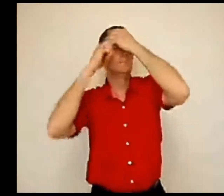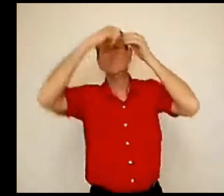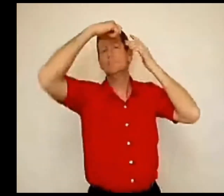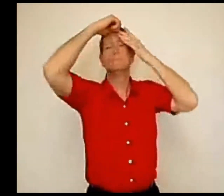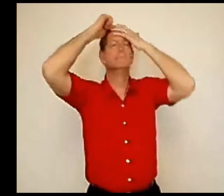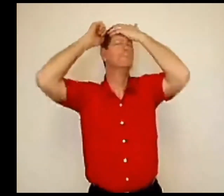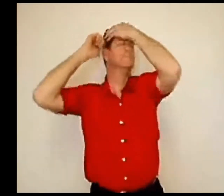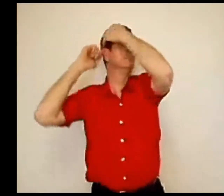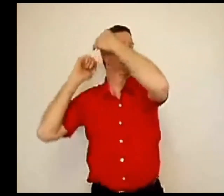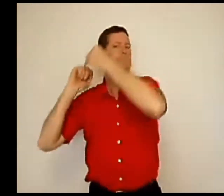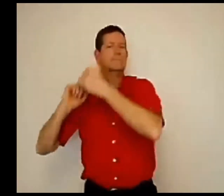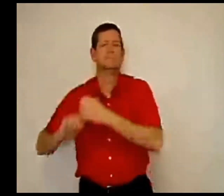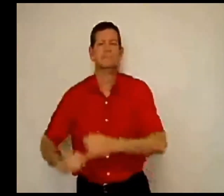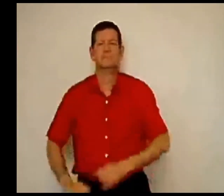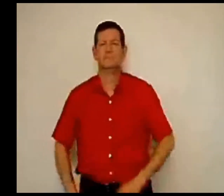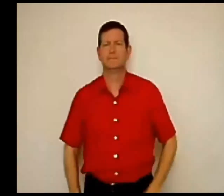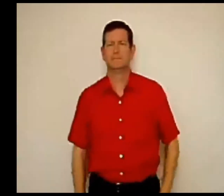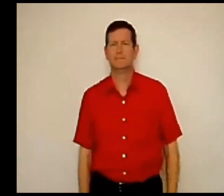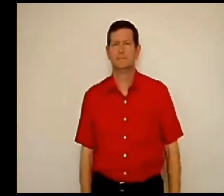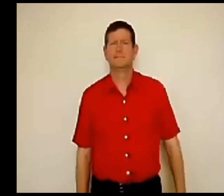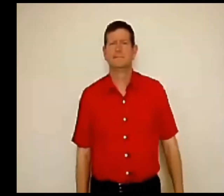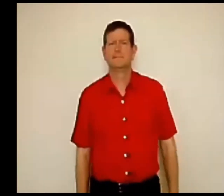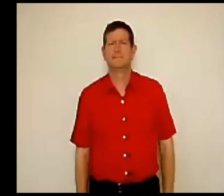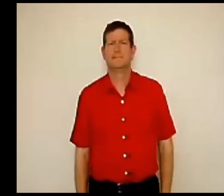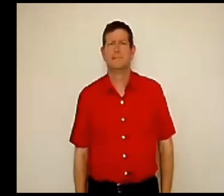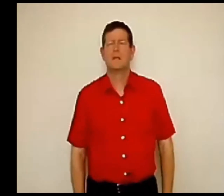Se peigner.